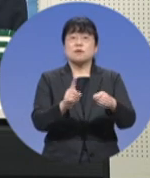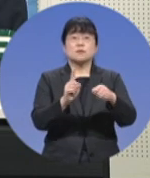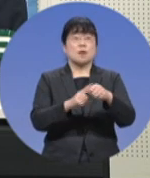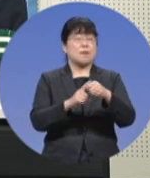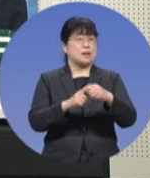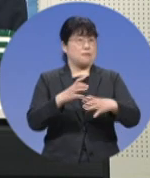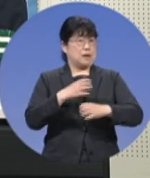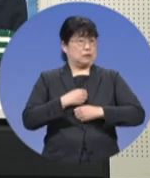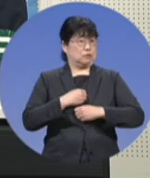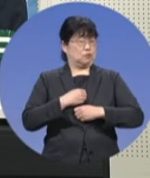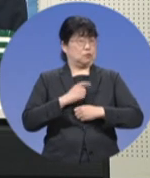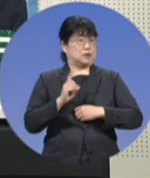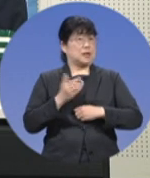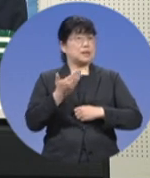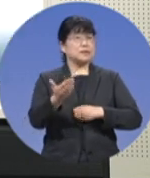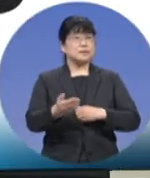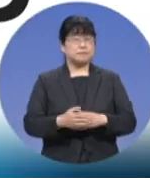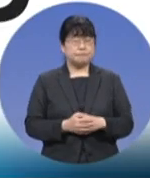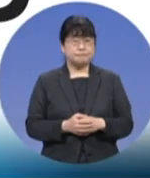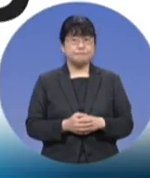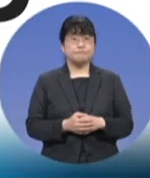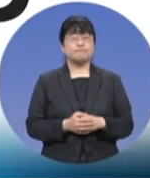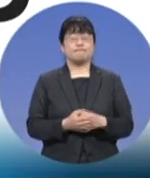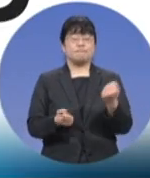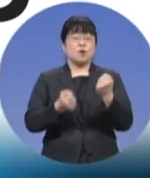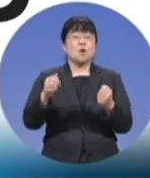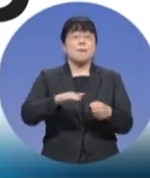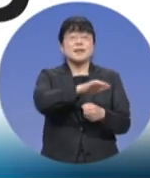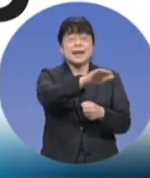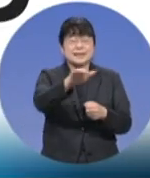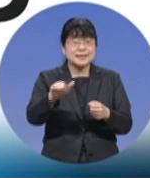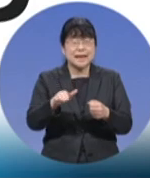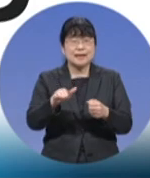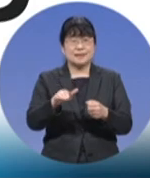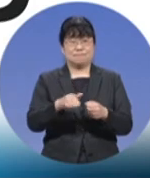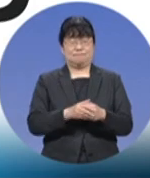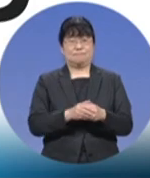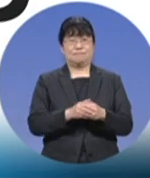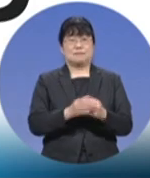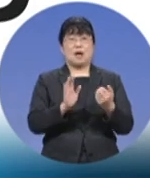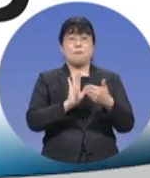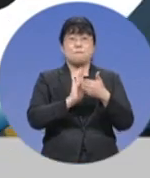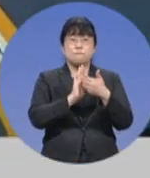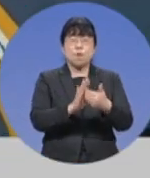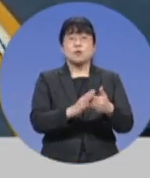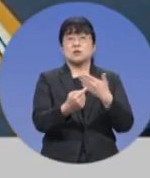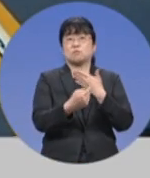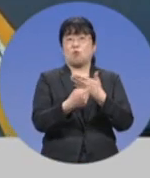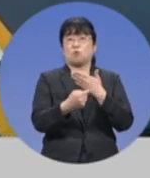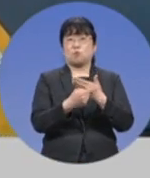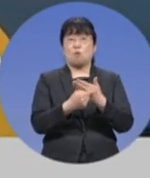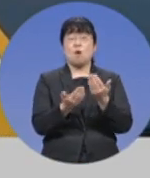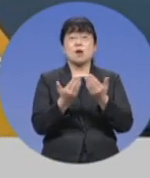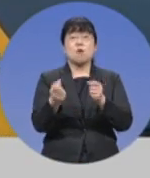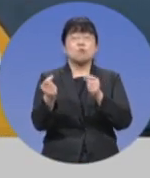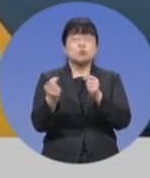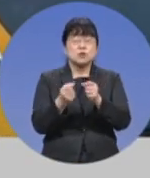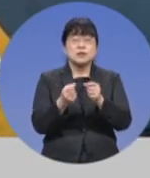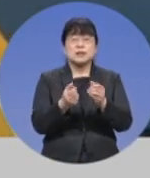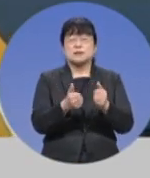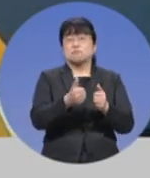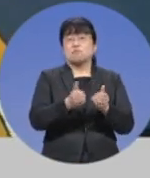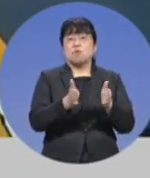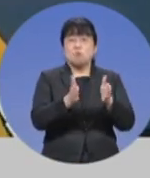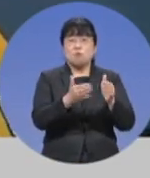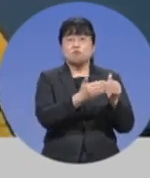ような点に注意したらよろしいでしょうか。 ではドライバーの皆さんに向けた事故防止ポイントです。学校付近や通学路、